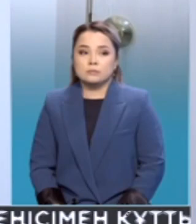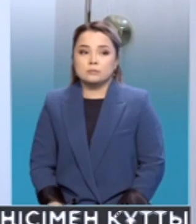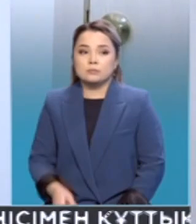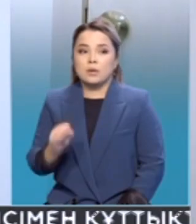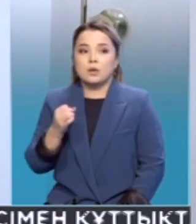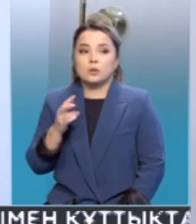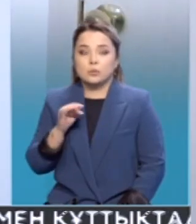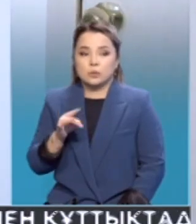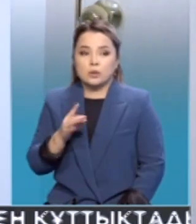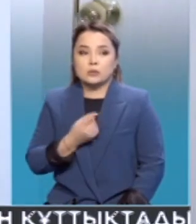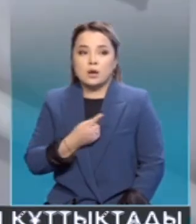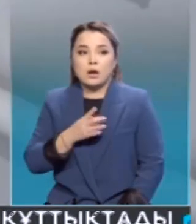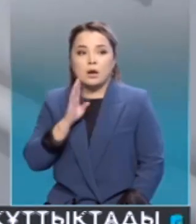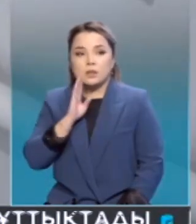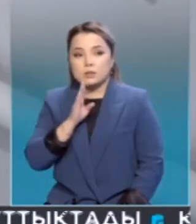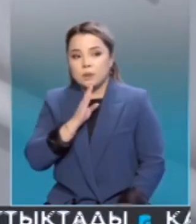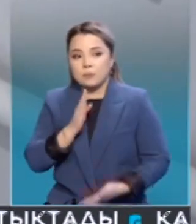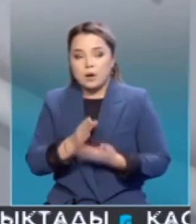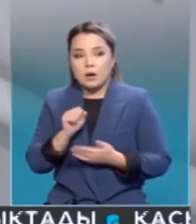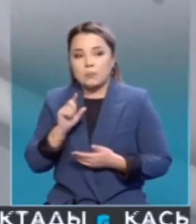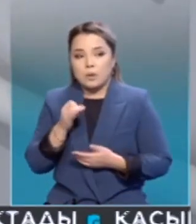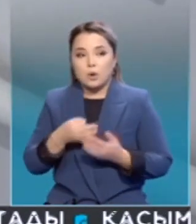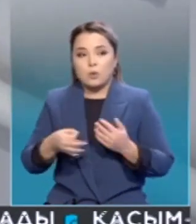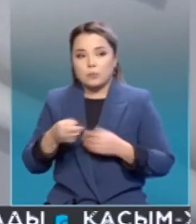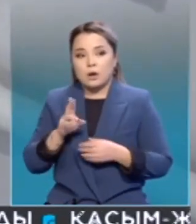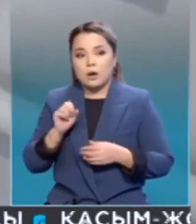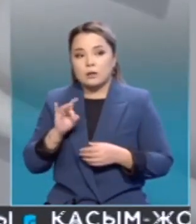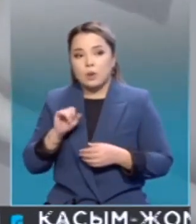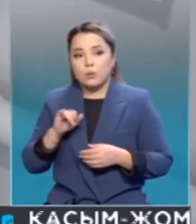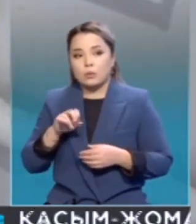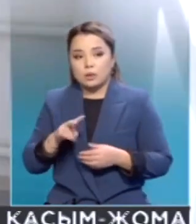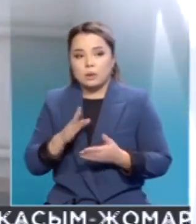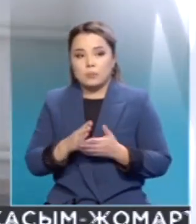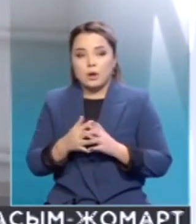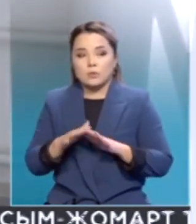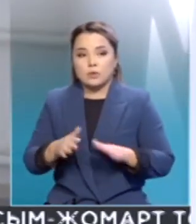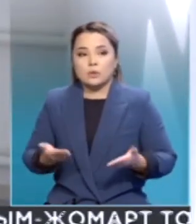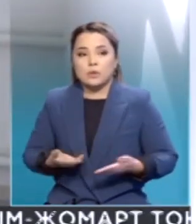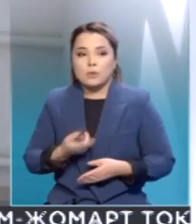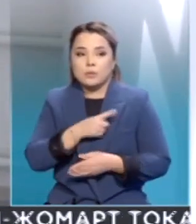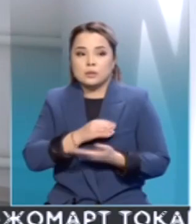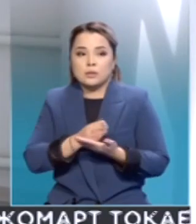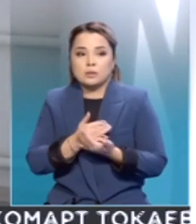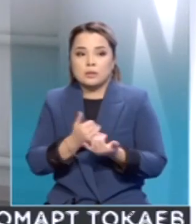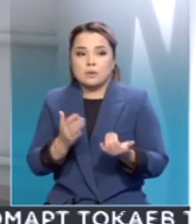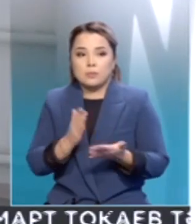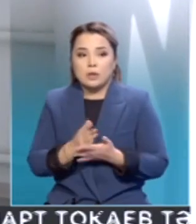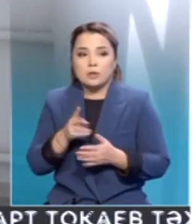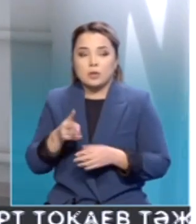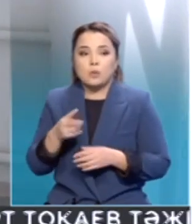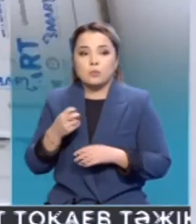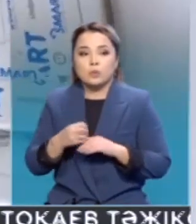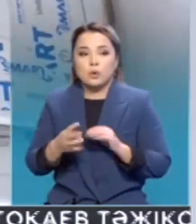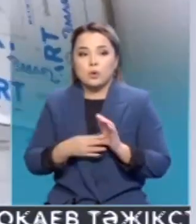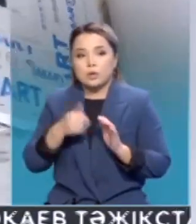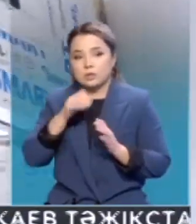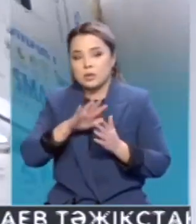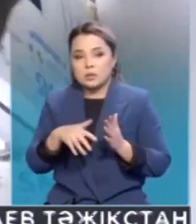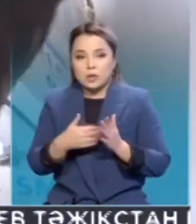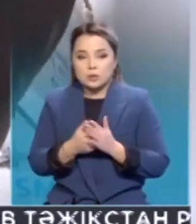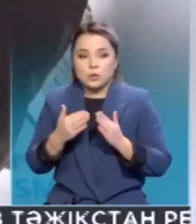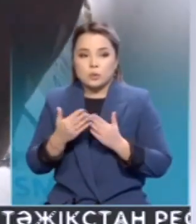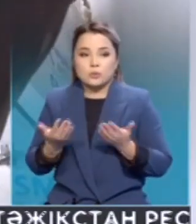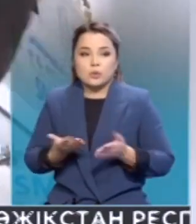Айнұр Жолдасханова жалғыз бастана, Абай облысындағы Қараулы ауылының тұрғыны, медицина саласының қызметкері. 2019 жылдан бері